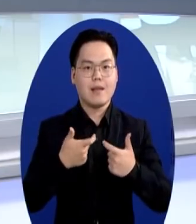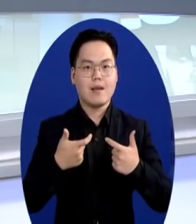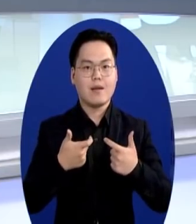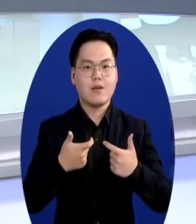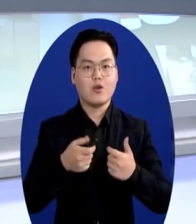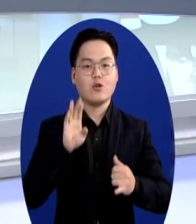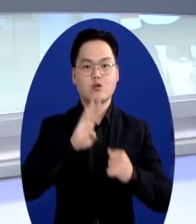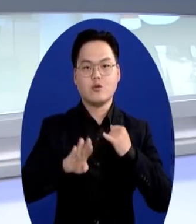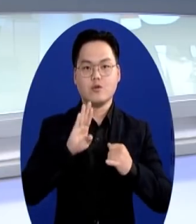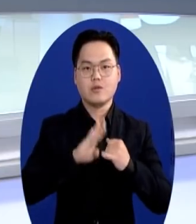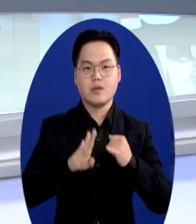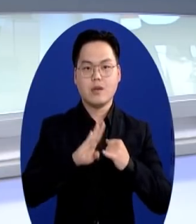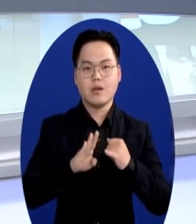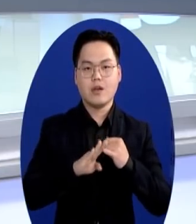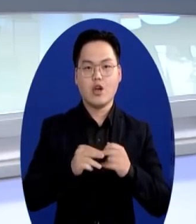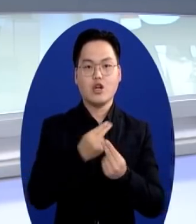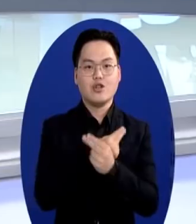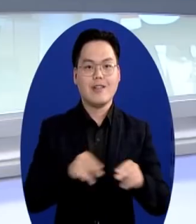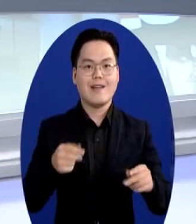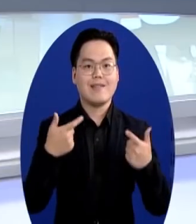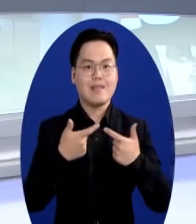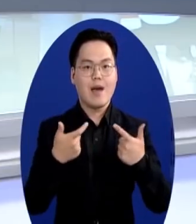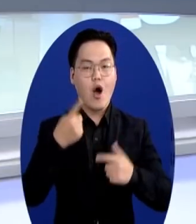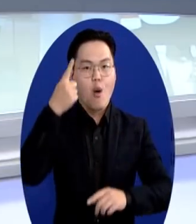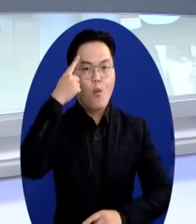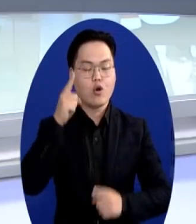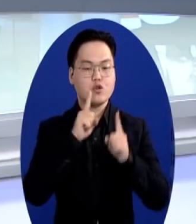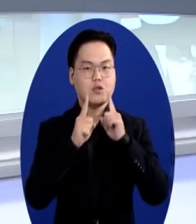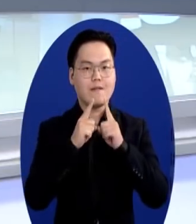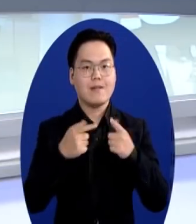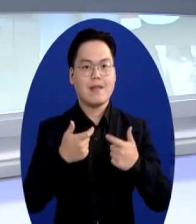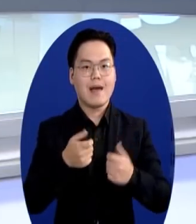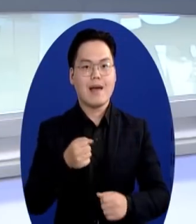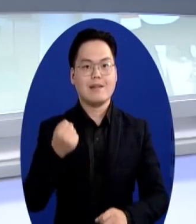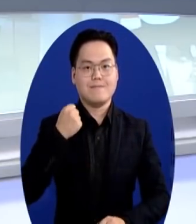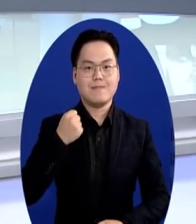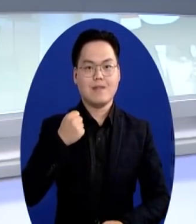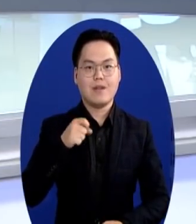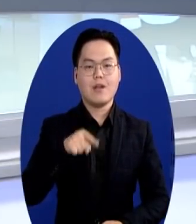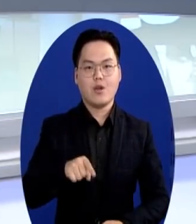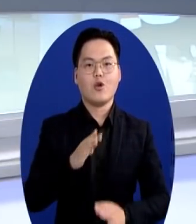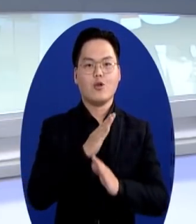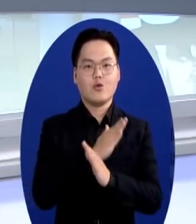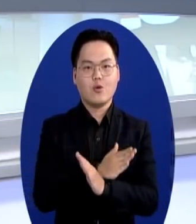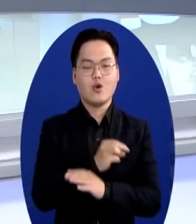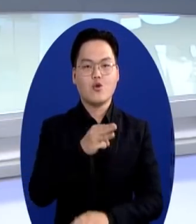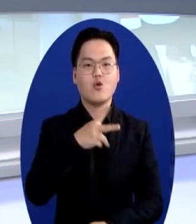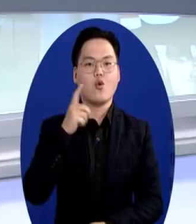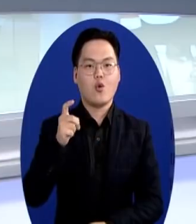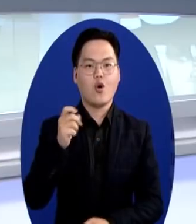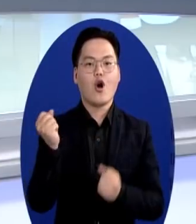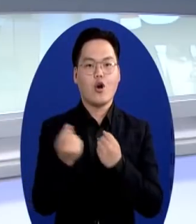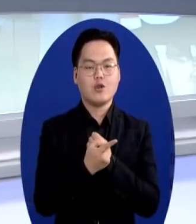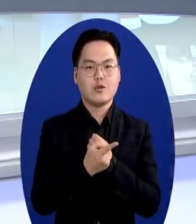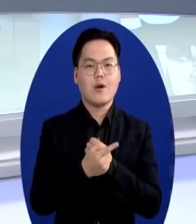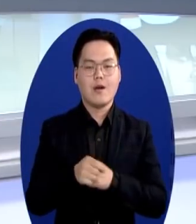2-р дайны төгсгөлийн цаг алс дурандод чөлөөлөх дайнд Монгол зөвлөлтийн цэрэгэдэнд ажилт ялалт байгуулснаар энд дууссан гэж түүхчид онцгойлон